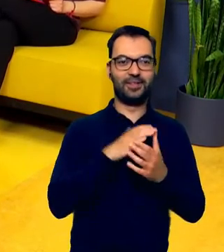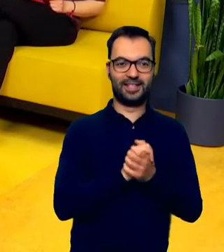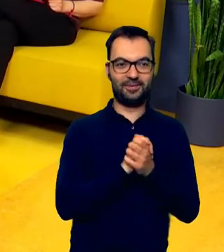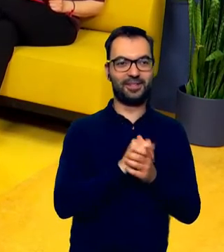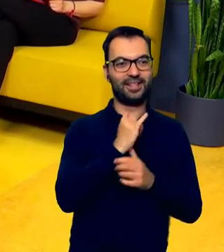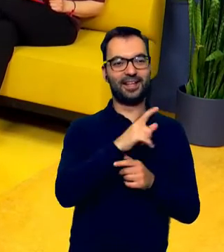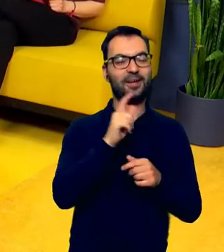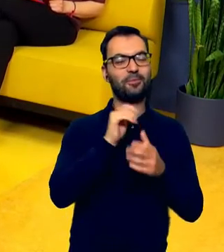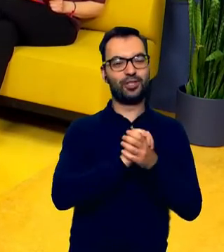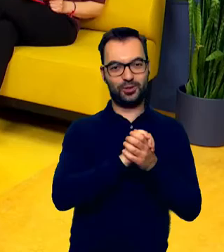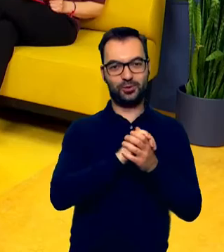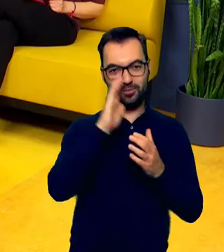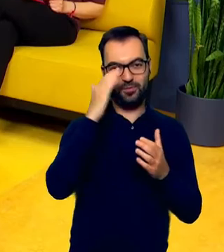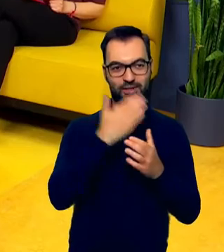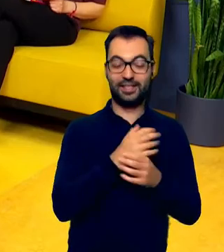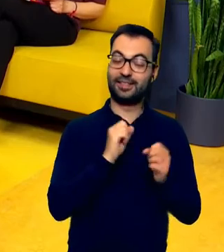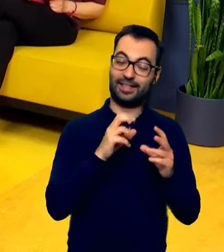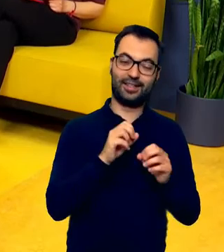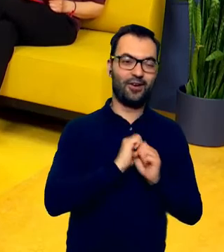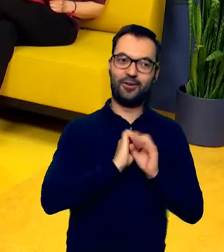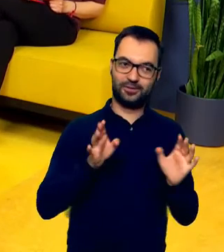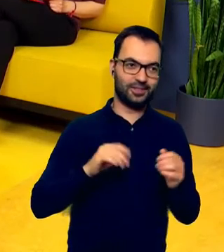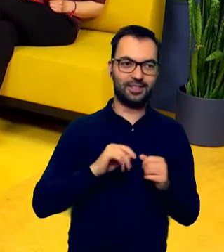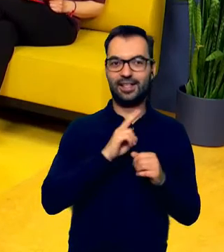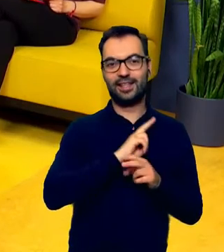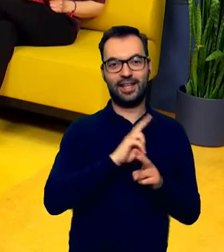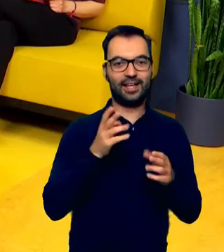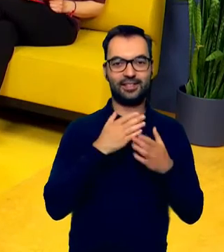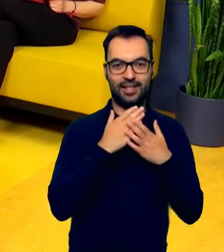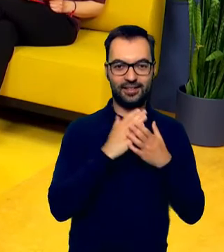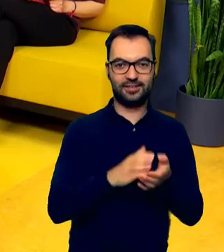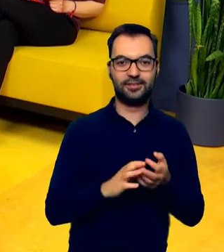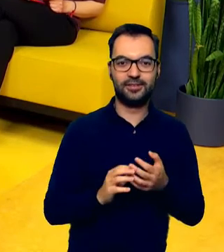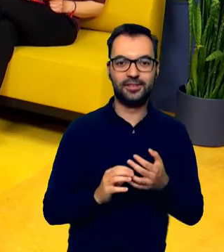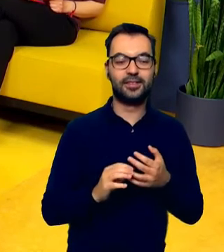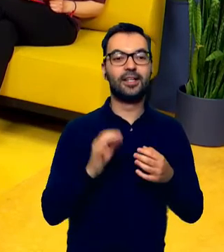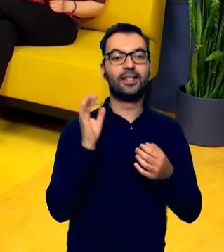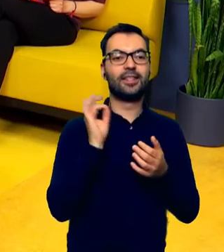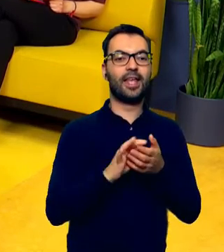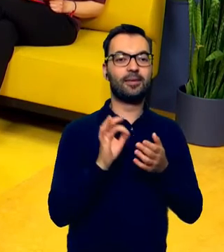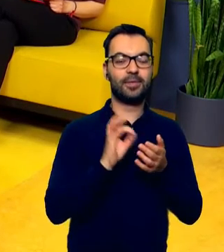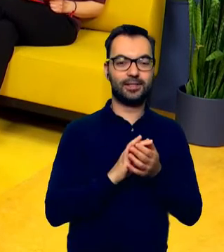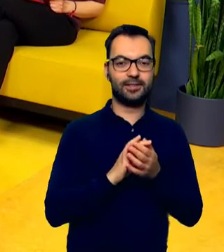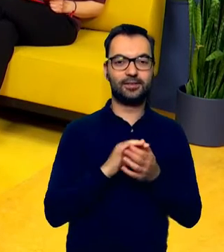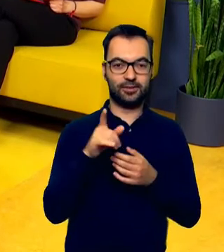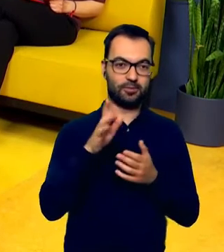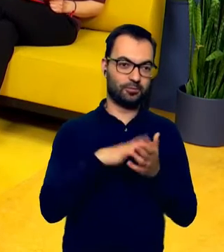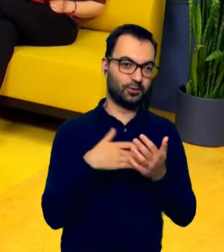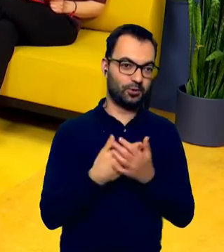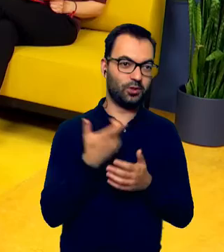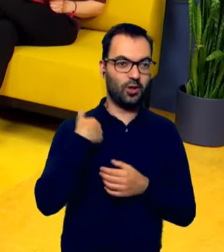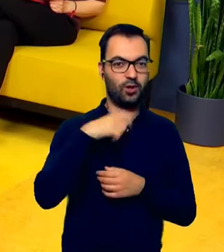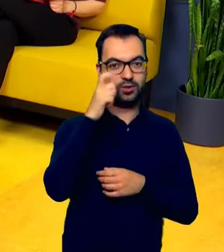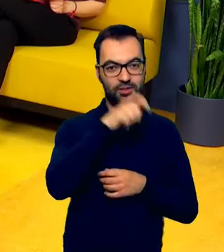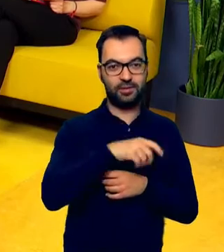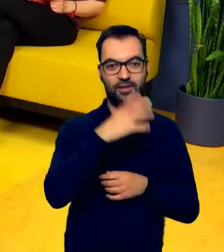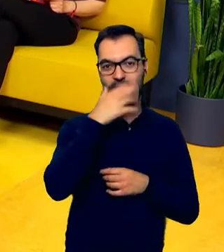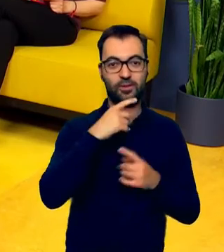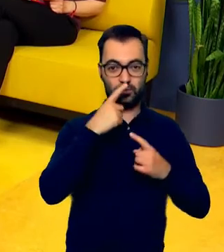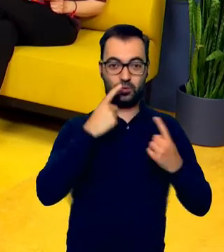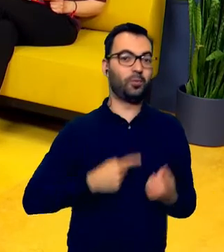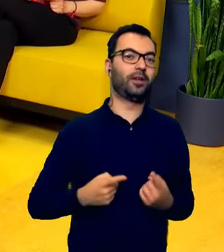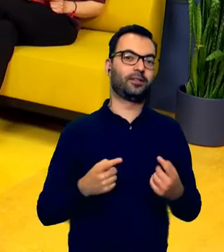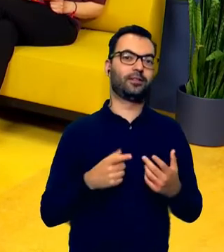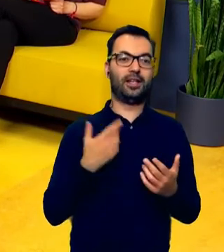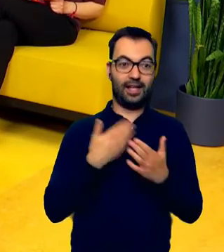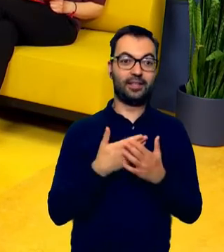zaprzyjaźnić z przyjaciółmi pani Grażyny, to jasne, ale no, nie każdy da radę. No, w każdym razie no, na pewno jest takim przykładem osoby, która no, wygląda